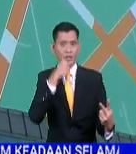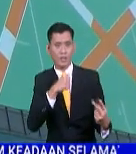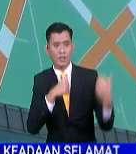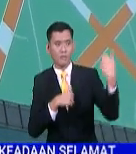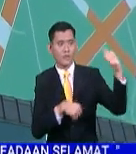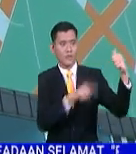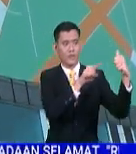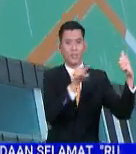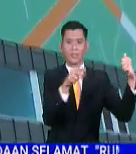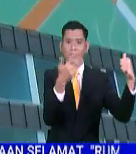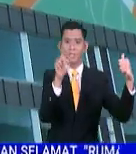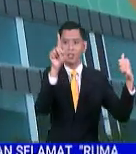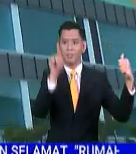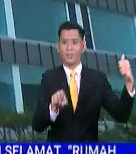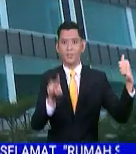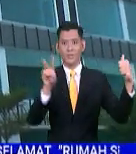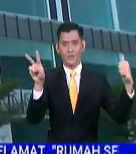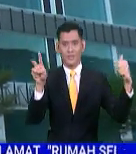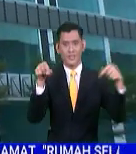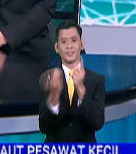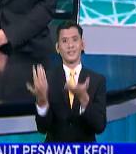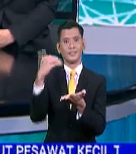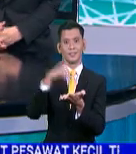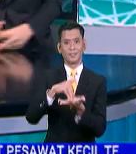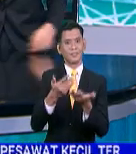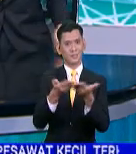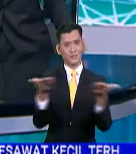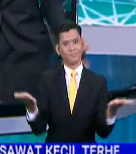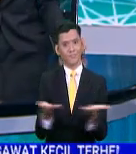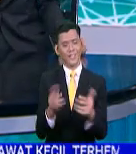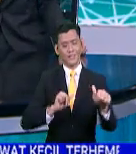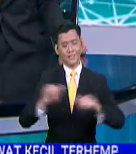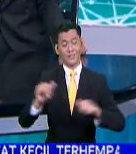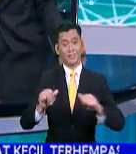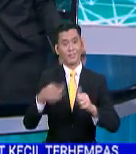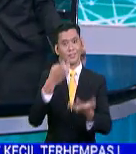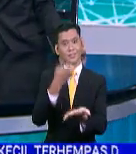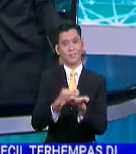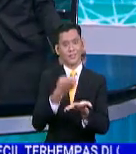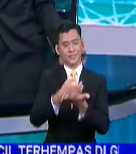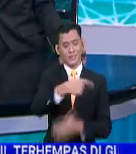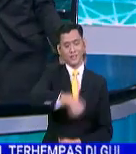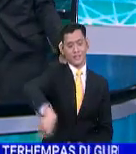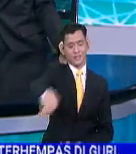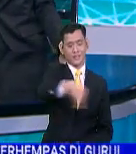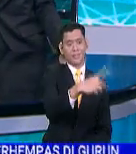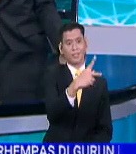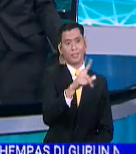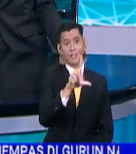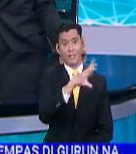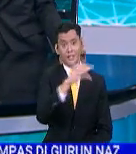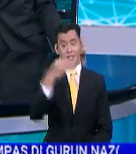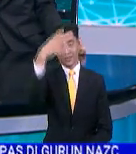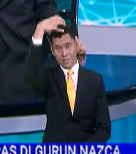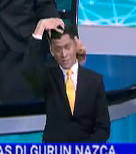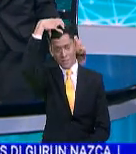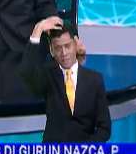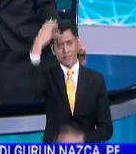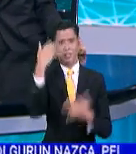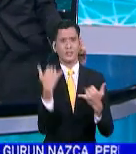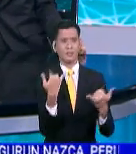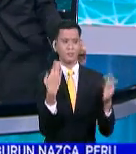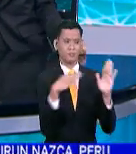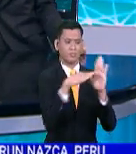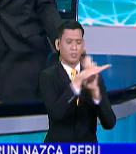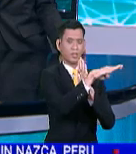hingga 13 Februari ini. Dan aktiviti ekonomi di Lembah Klang semakin rancak selepas peralihan ke fasa